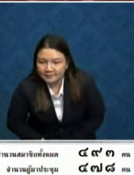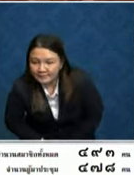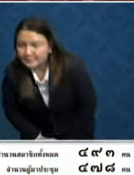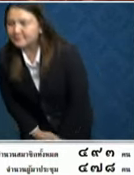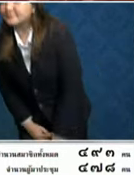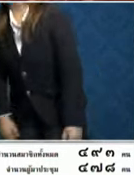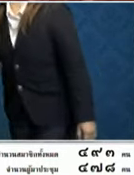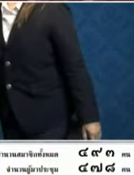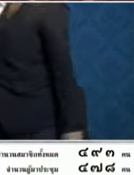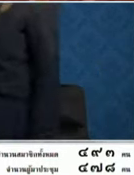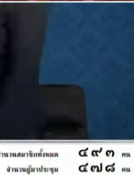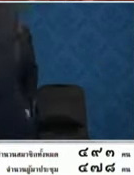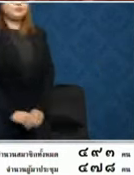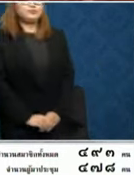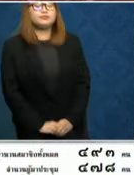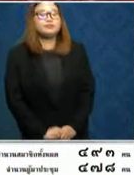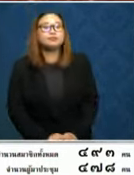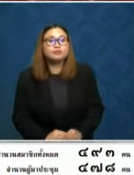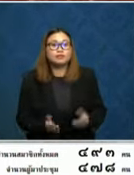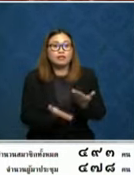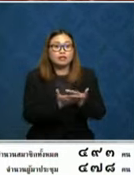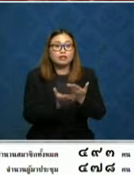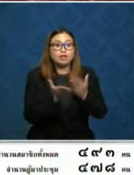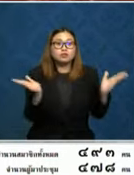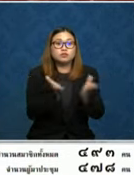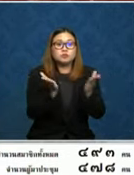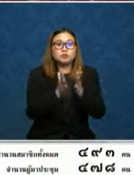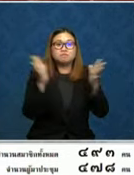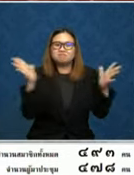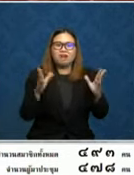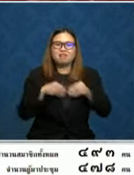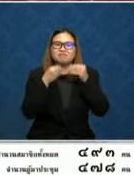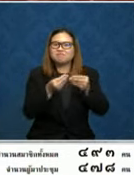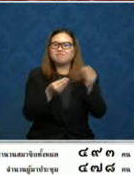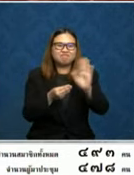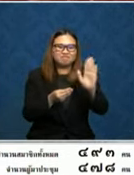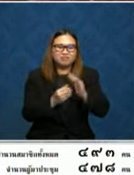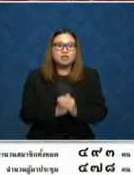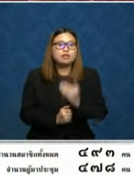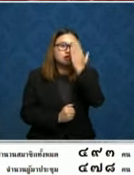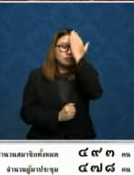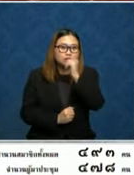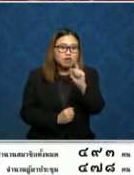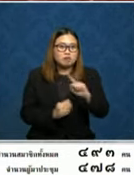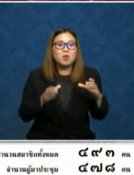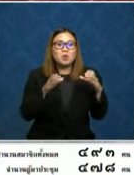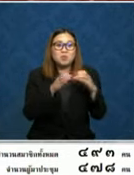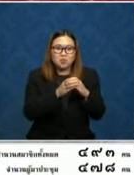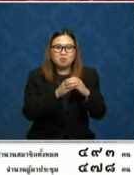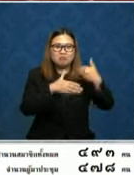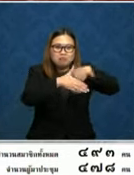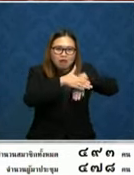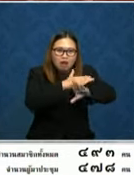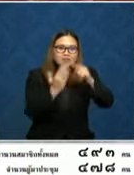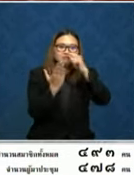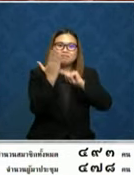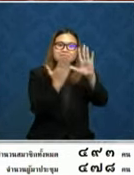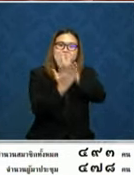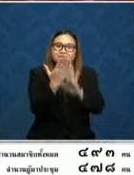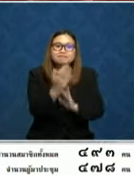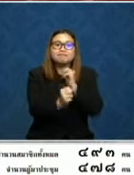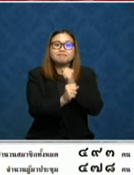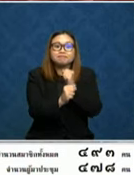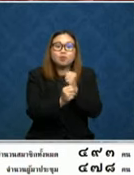ใช้งบประมาณนะคะจำนวนมหาศาลเลยค่ะคือเราต้องยอมรับค่ะการมีอยู่ของพวกเขาค่ะของกลุ่มผู้ลี้ภัยกลุ่มนี้นะคะและเปิดให้มี